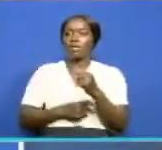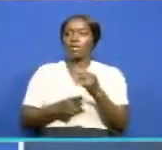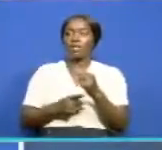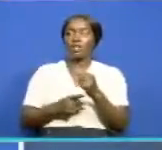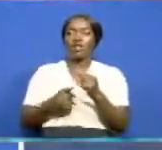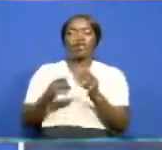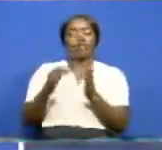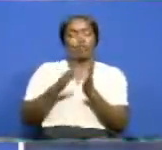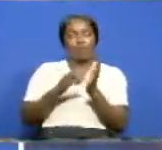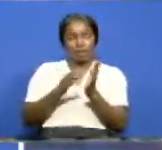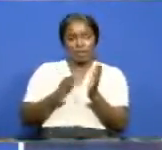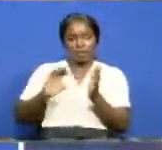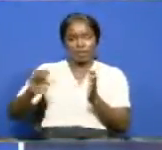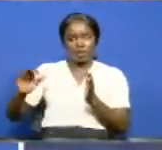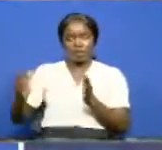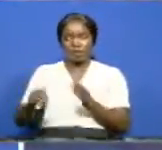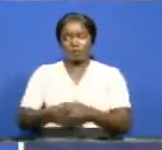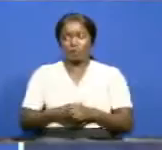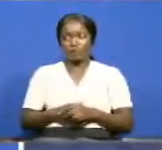Machakos.